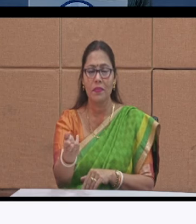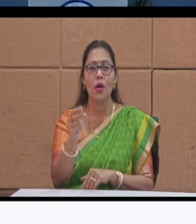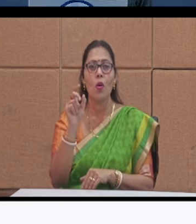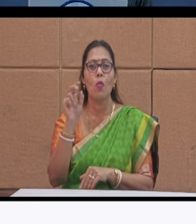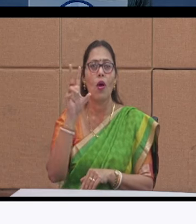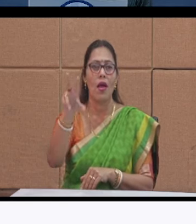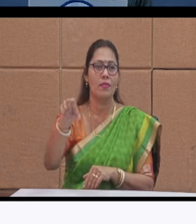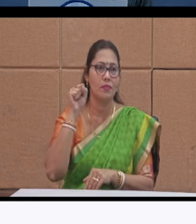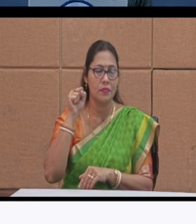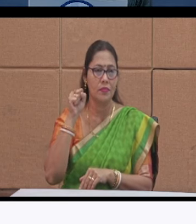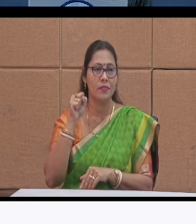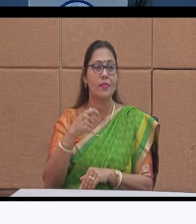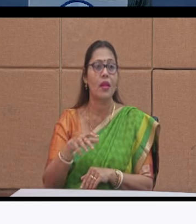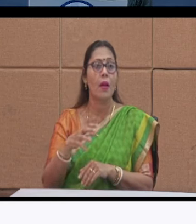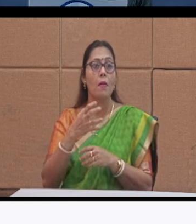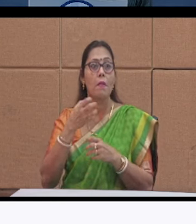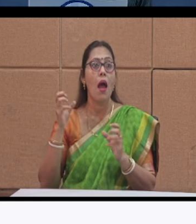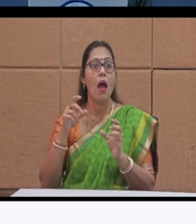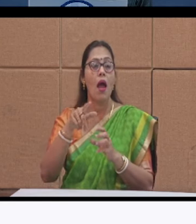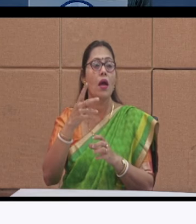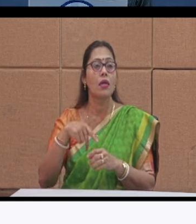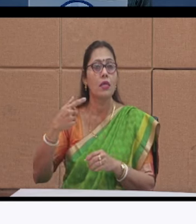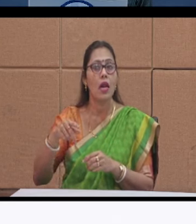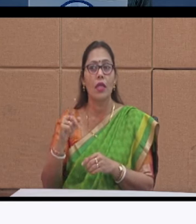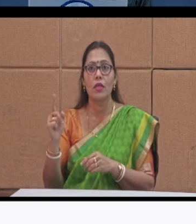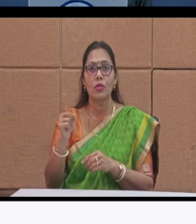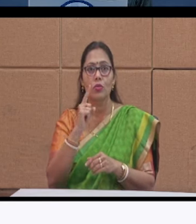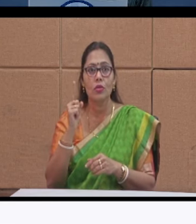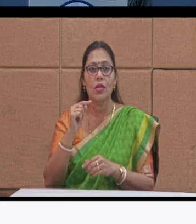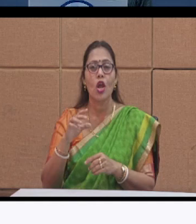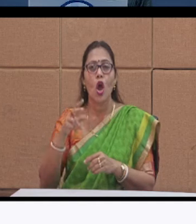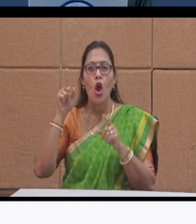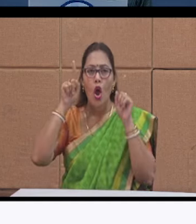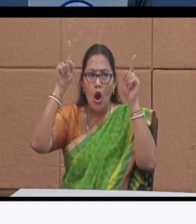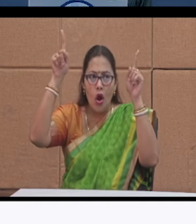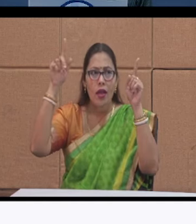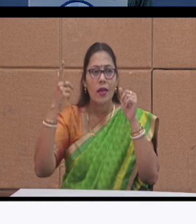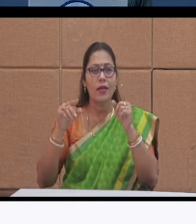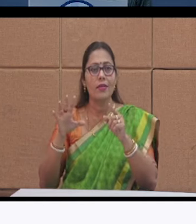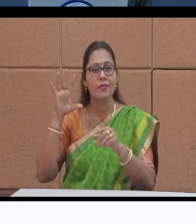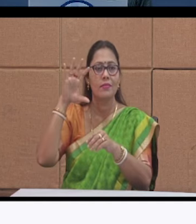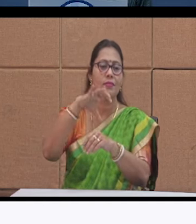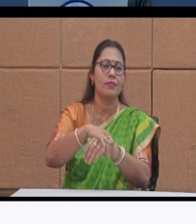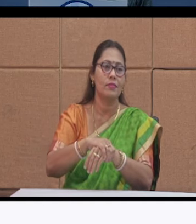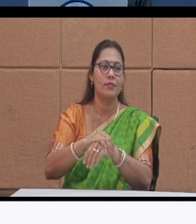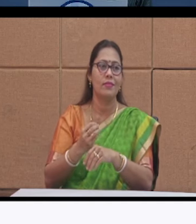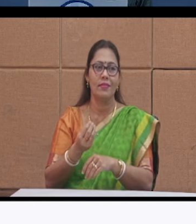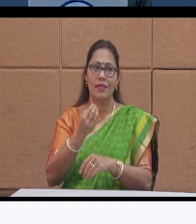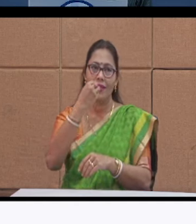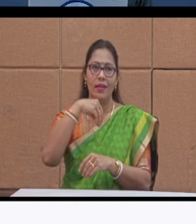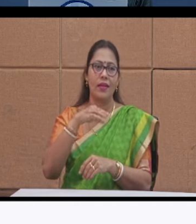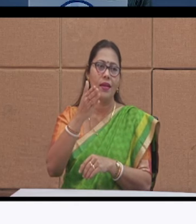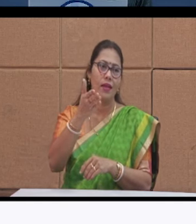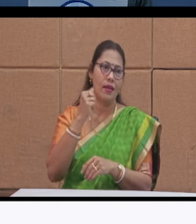বার করে দেয় আর বাঘ সারাদিন শিকারের পেছনে ছোটে ঠিক শিকার কিন্তু